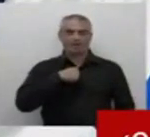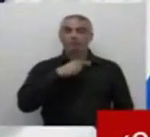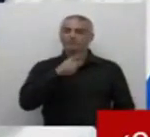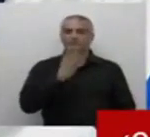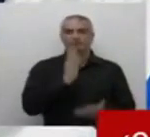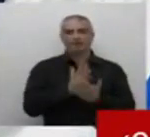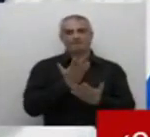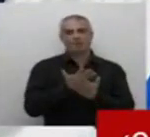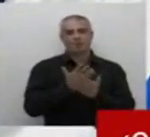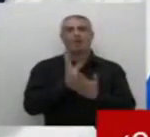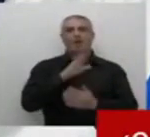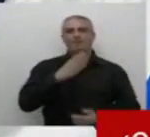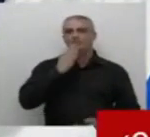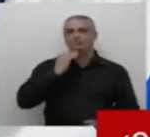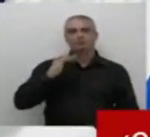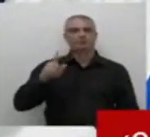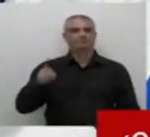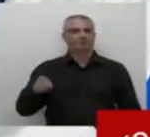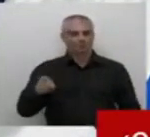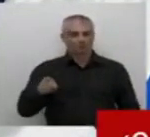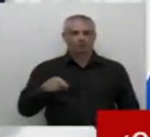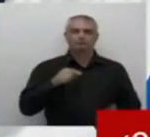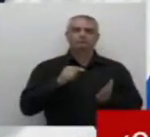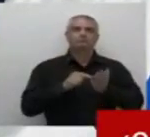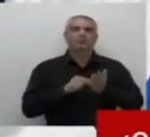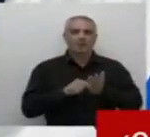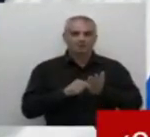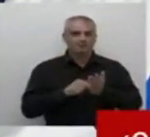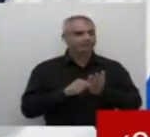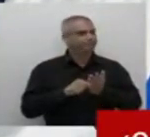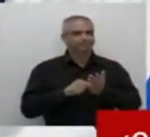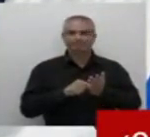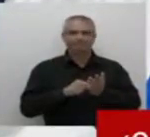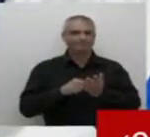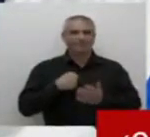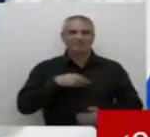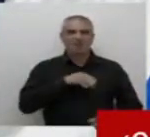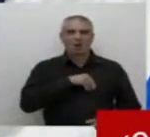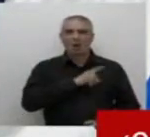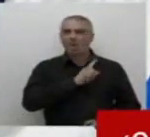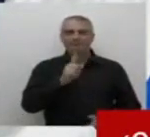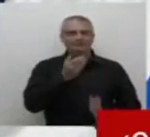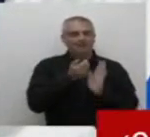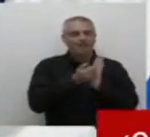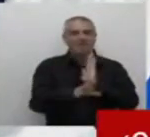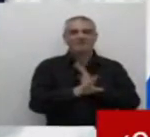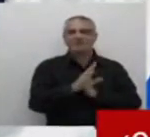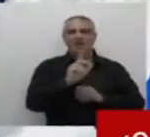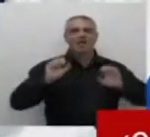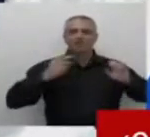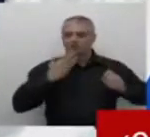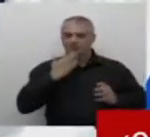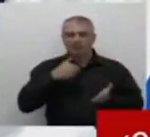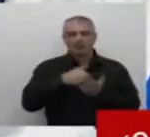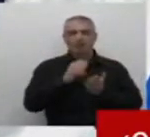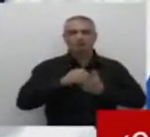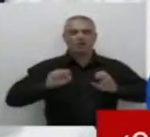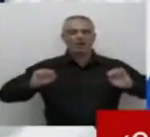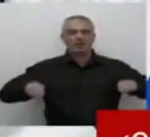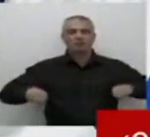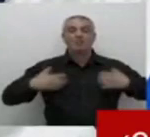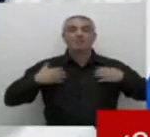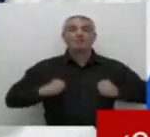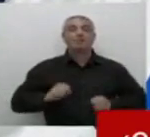يضربنا وهذا ثبت ايضا في الضفه الغربيه ولذلك لن اوافق على